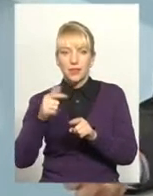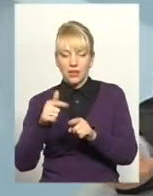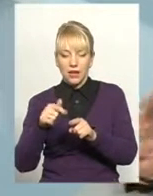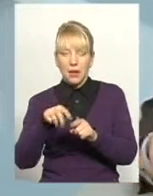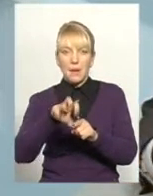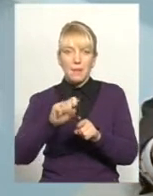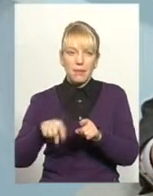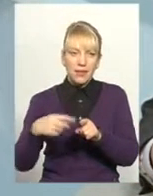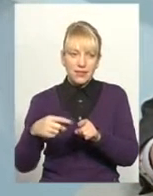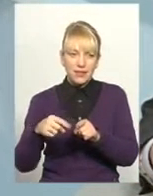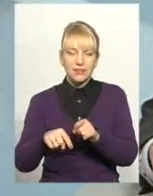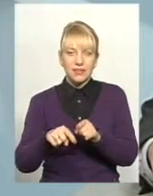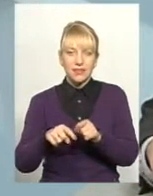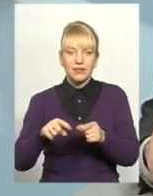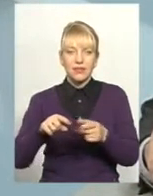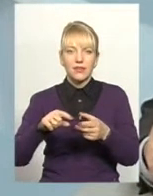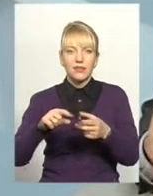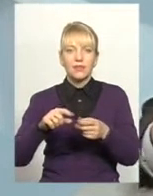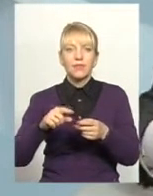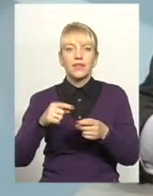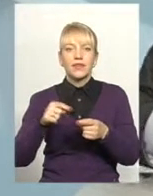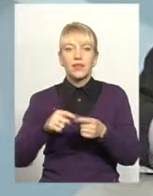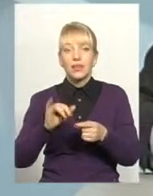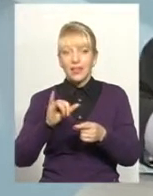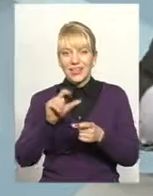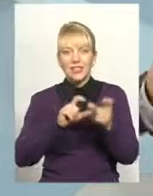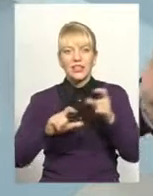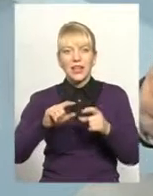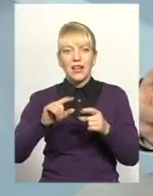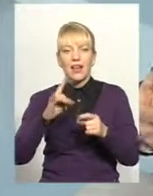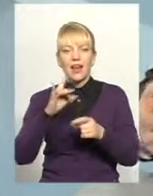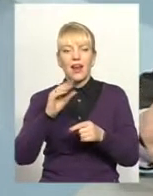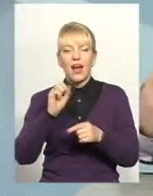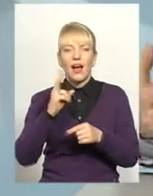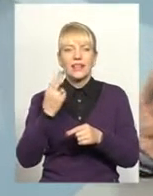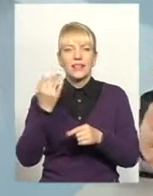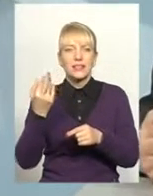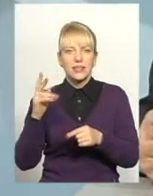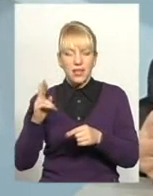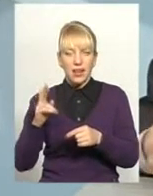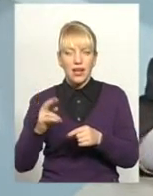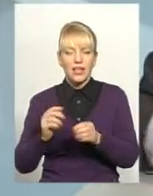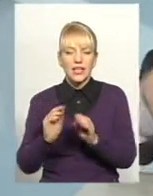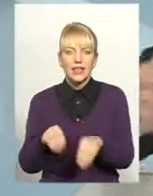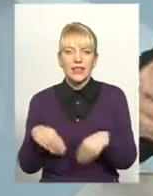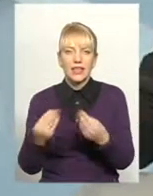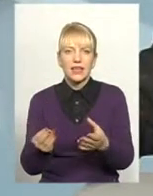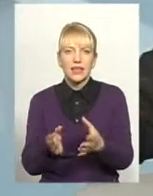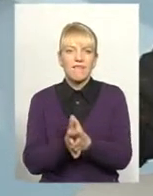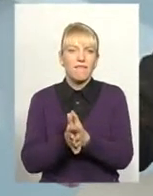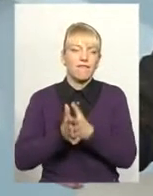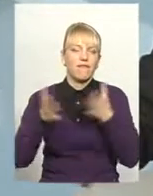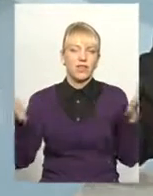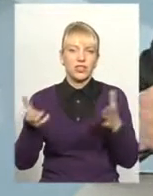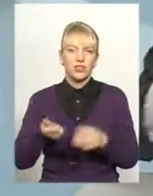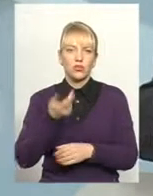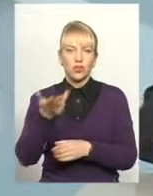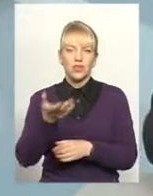в мідь в результаті цієї реакції, і при цьому видає величезну кількість тепла, причому тривалий